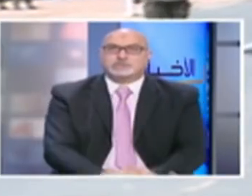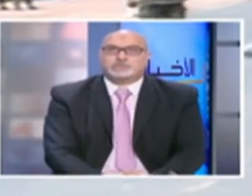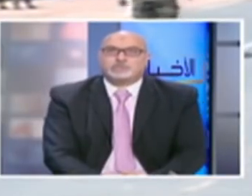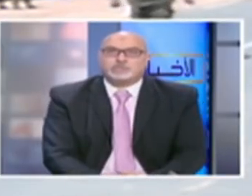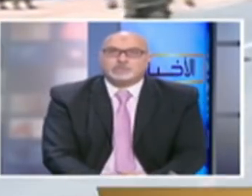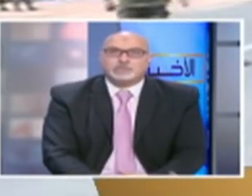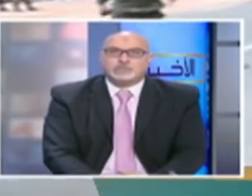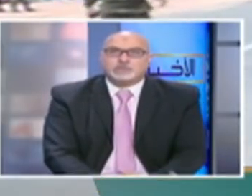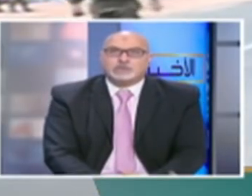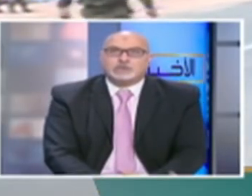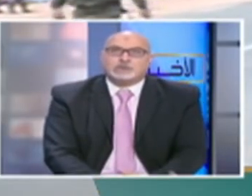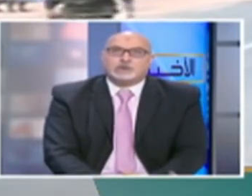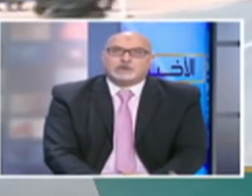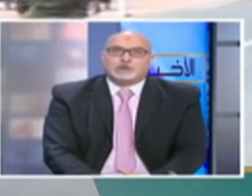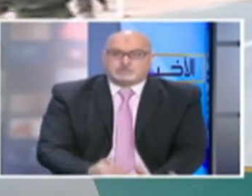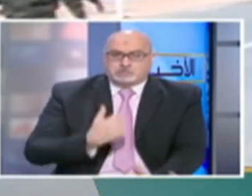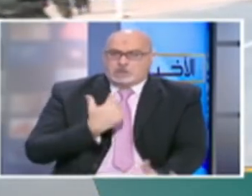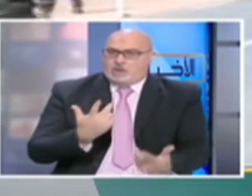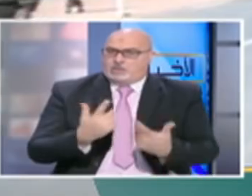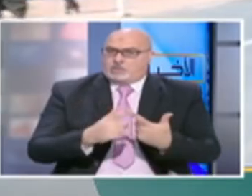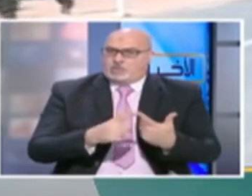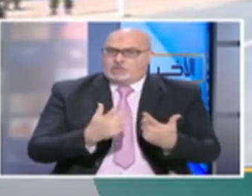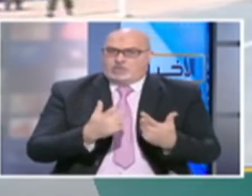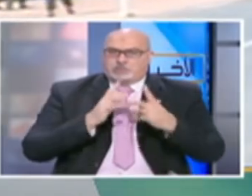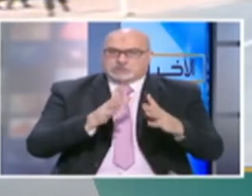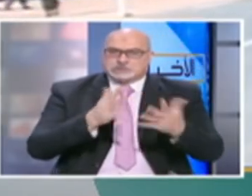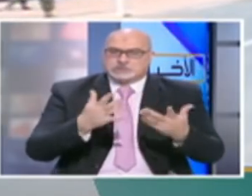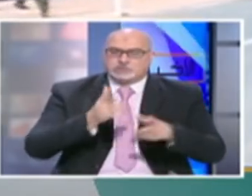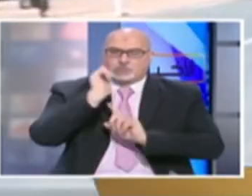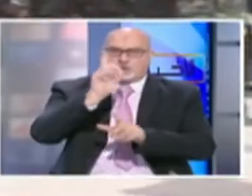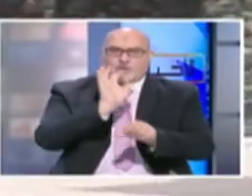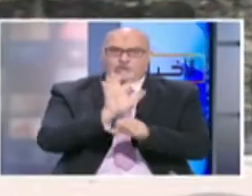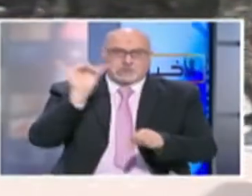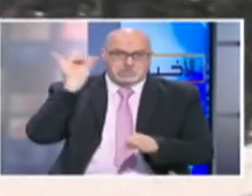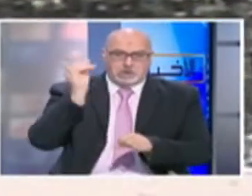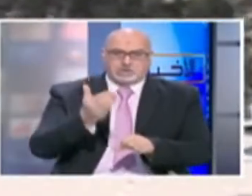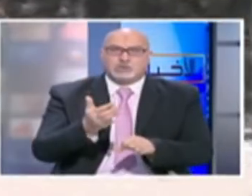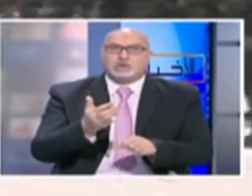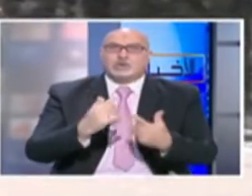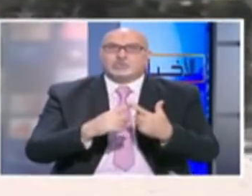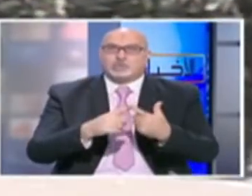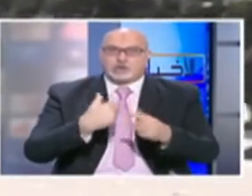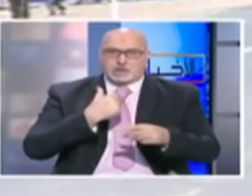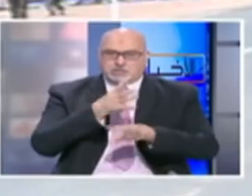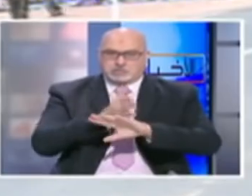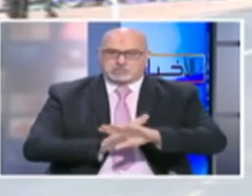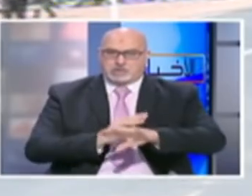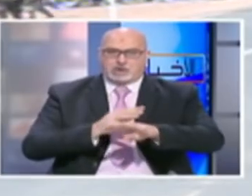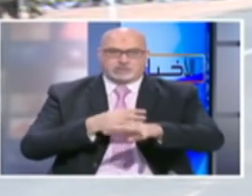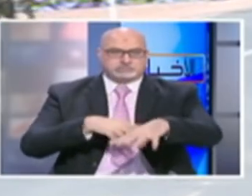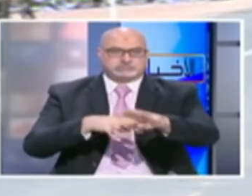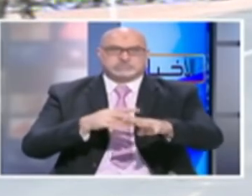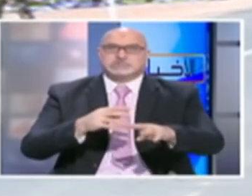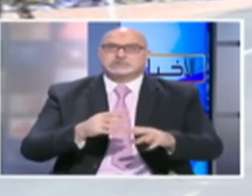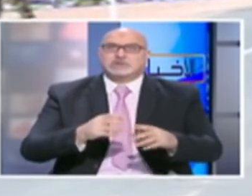قبال انضمامنا لهذه المؤسسة، وهي مؤسسة جيش تحرير الشعب الصحراوي، المؤسسة العتيدة القوية. هذا